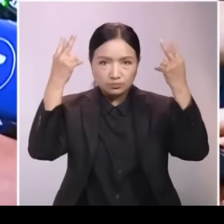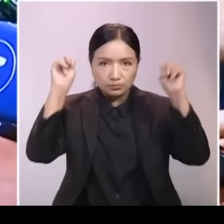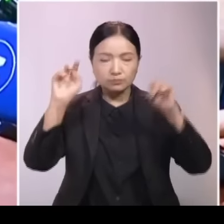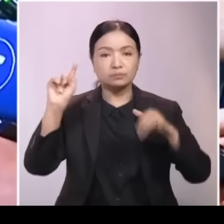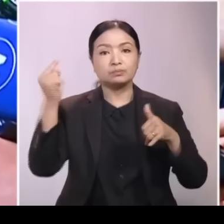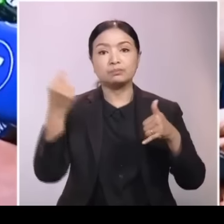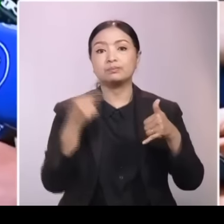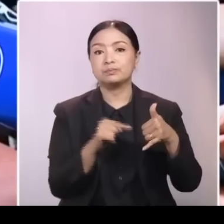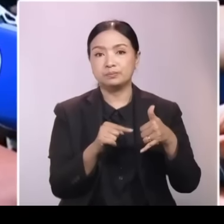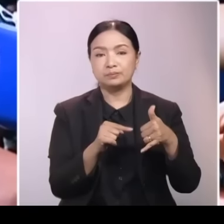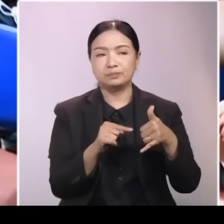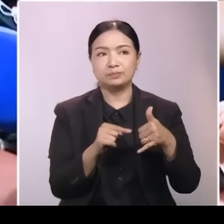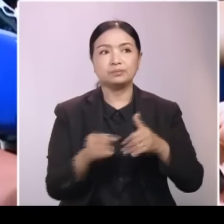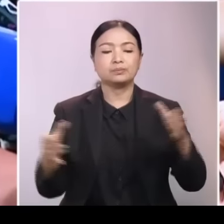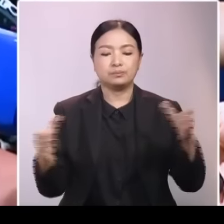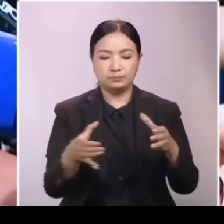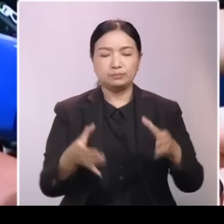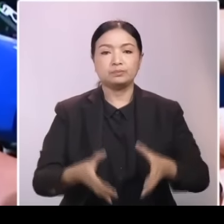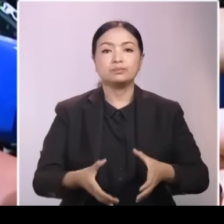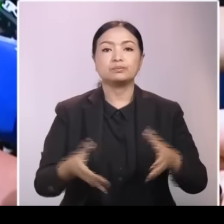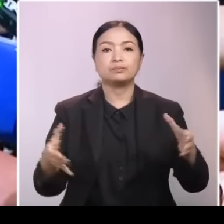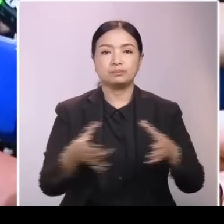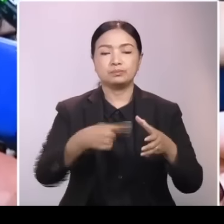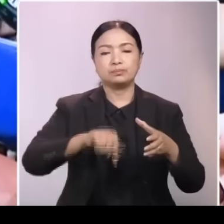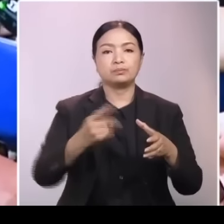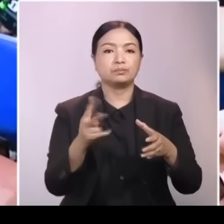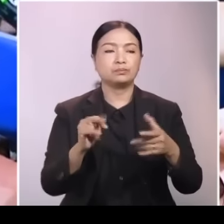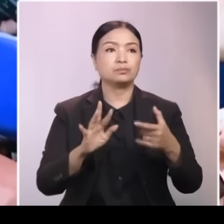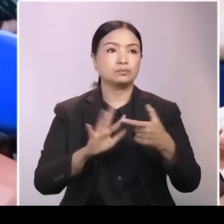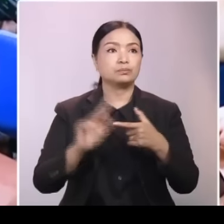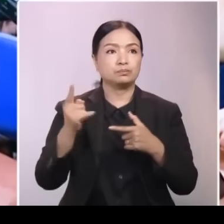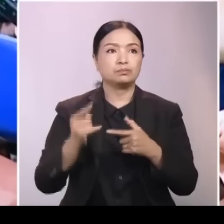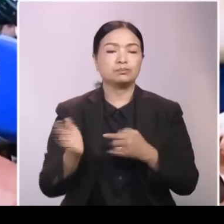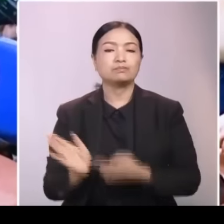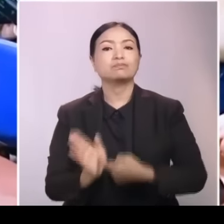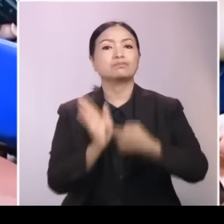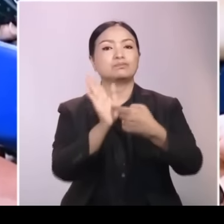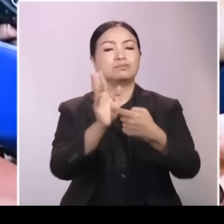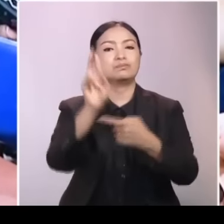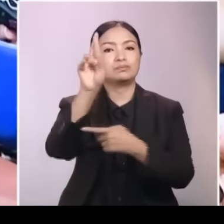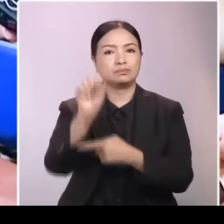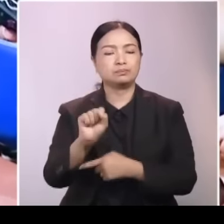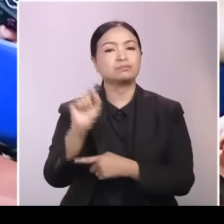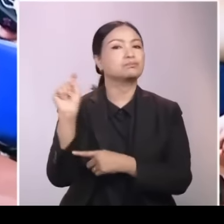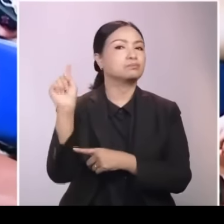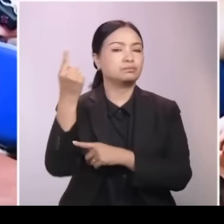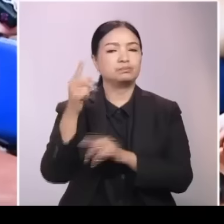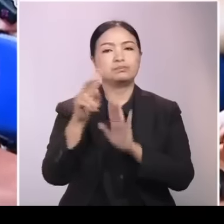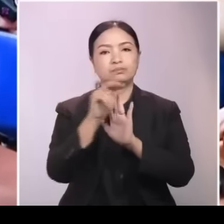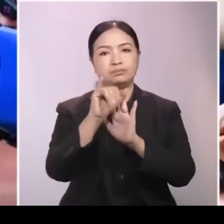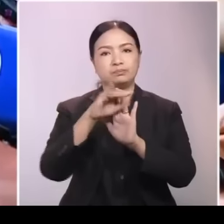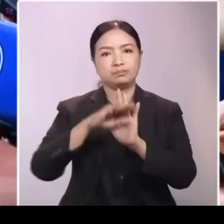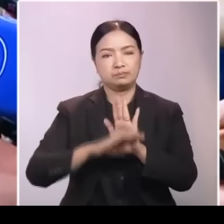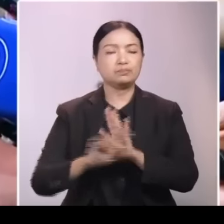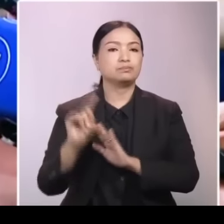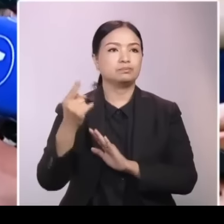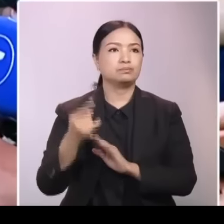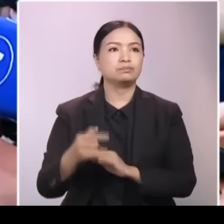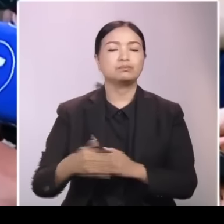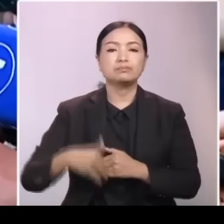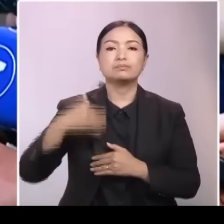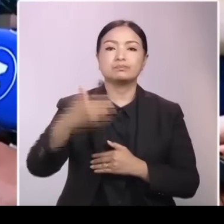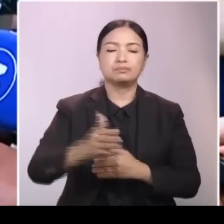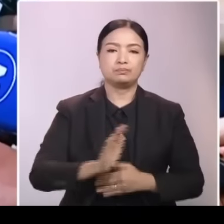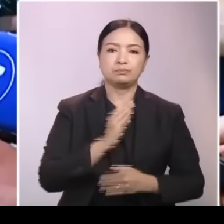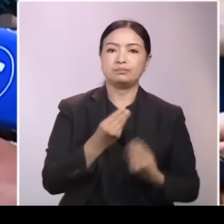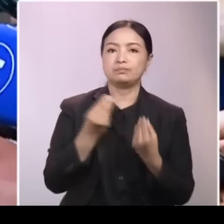ใหม่นะครับจัดตั้งคณะรัฐมนตรีขึ้นมาก็ต้องแถลงนโยบายต่อรัฐสภาอีกครั้งหนึ่งนะครับซึ่งตรงนั้นเนี่ยก็ต้องให้เกียรติกับท่านถัดไปว่